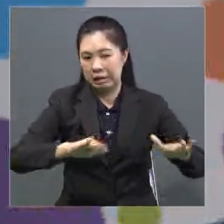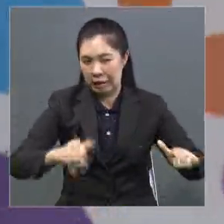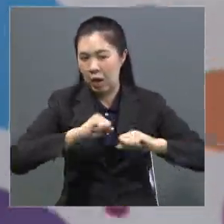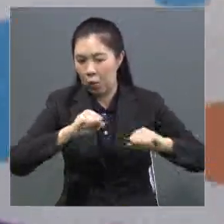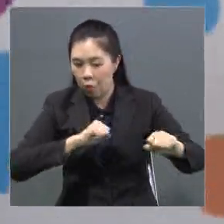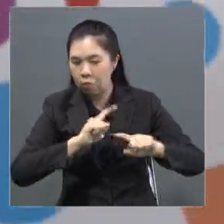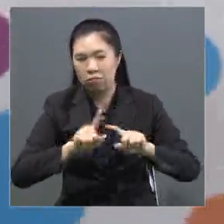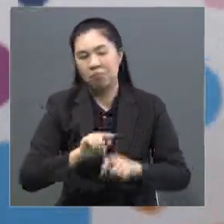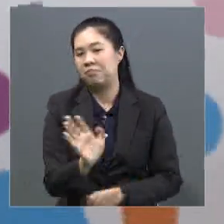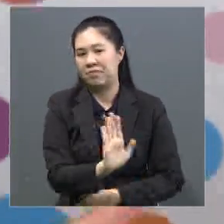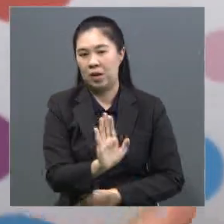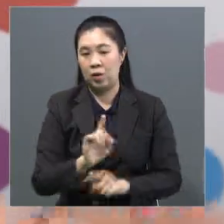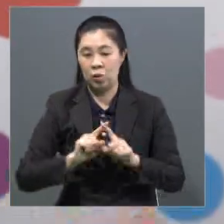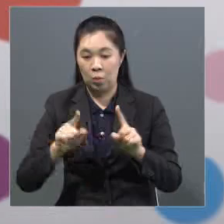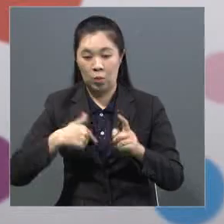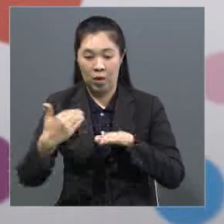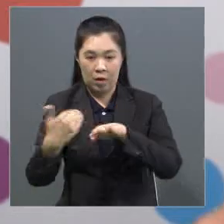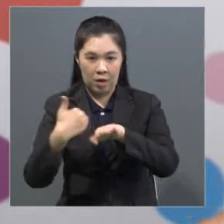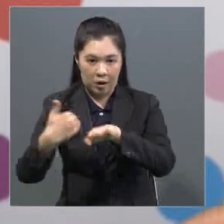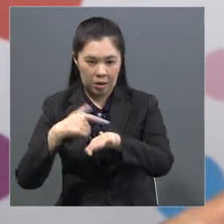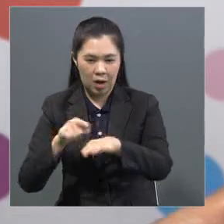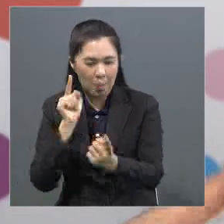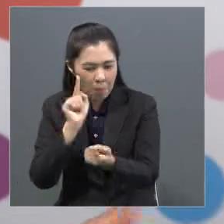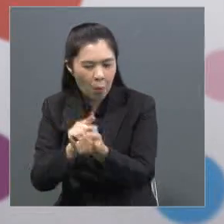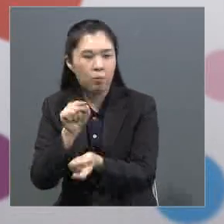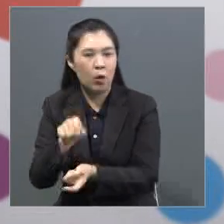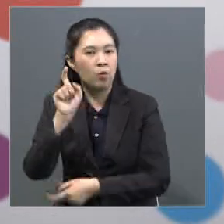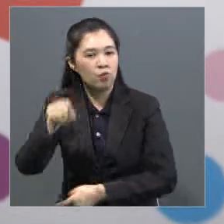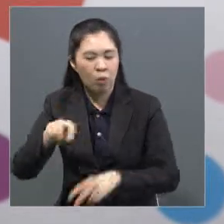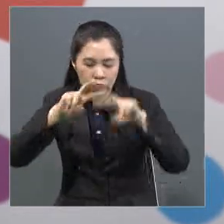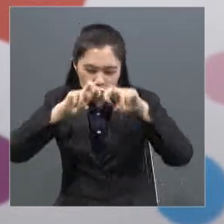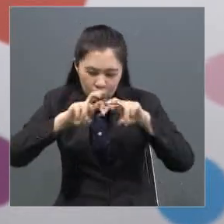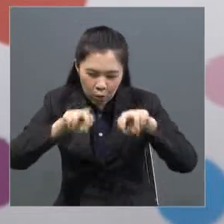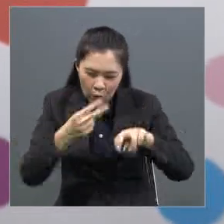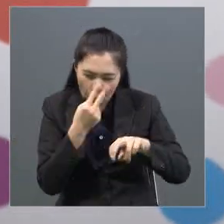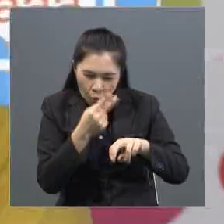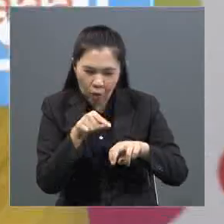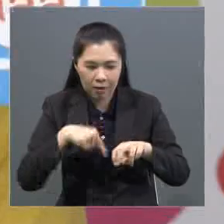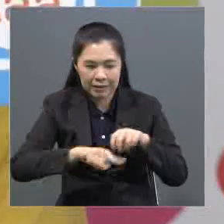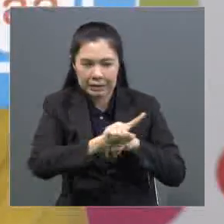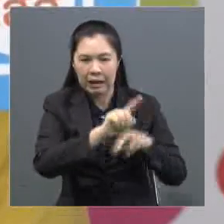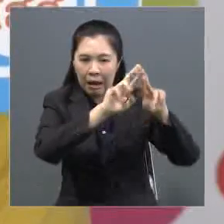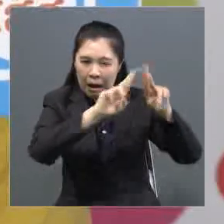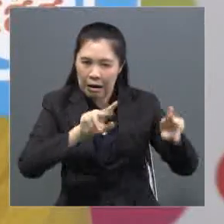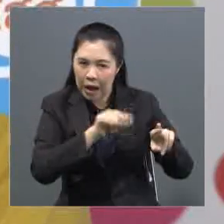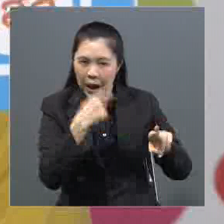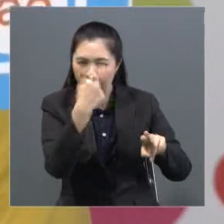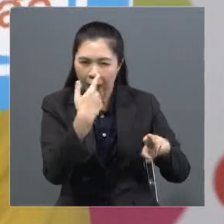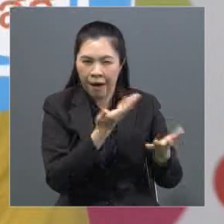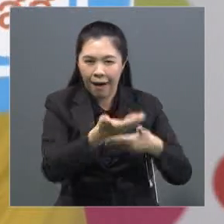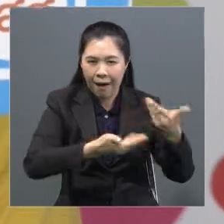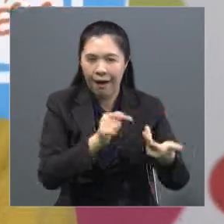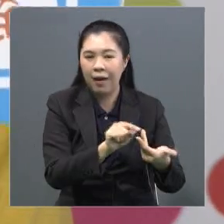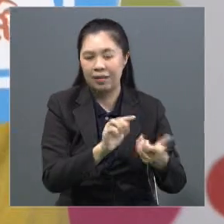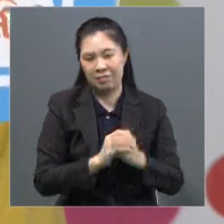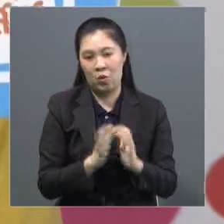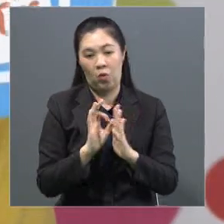ถ้าพบเด็กเกิดอุบัติเหตุทางถนนจากการดื่มแล้วขับเนี่ยต้องสอบสวนไปถึงร้านค้าเลยนะครับและรายงานพฤติกรรมกระทำความผิดผ่านทาง